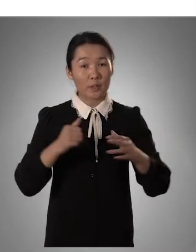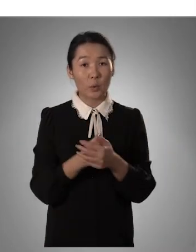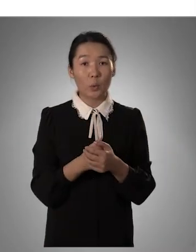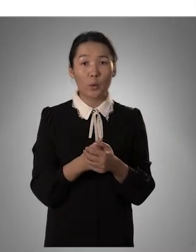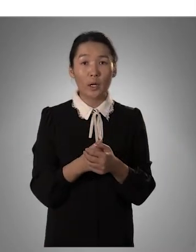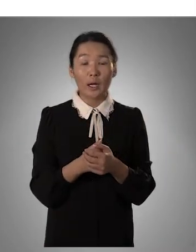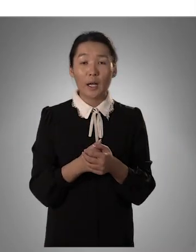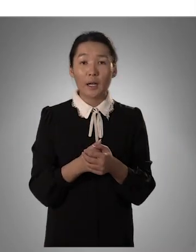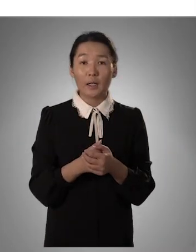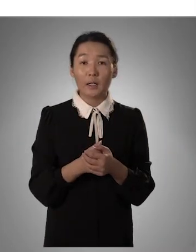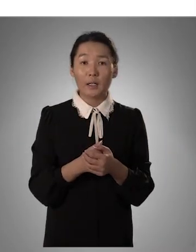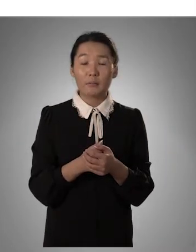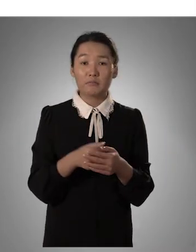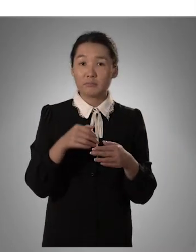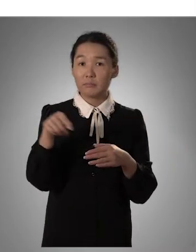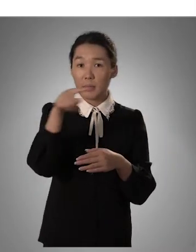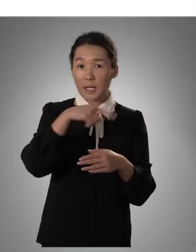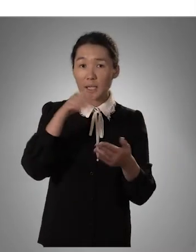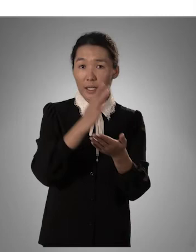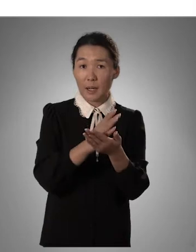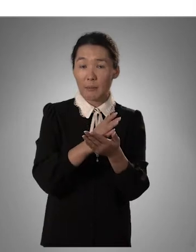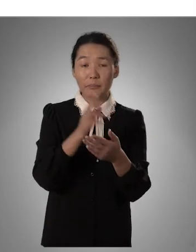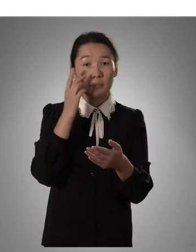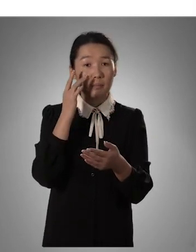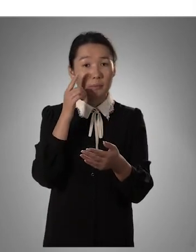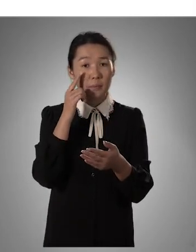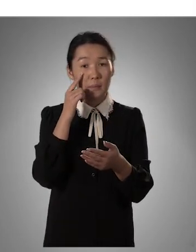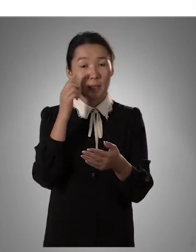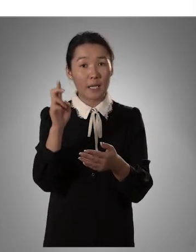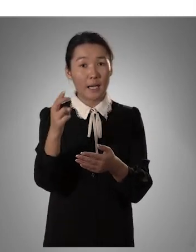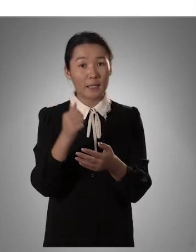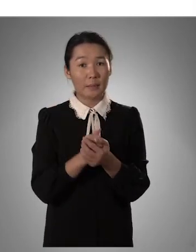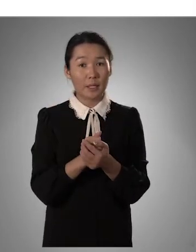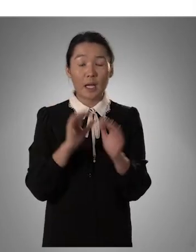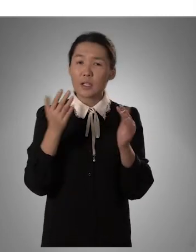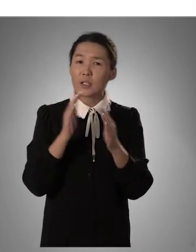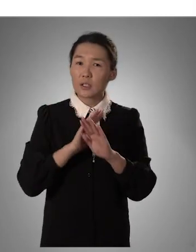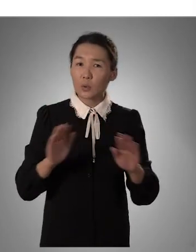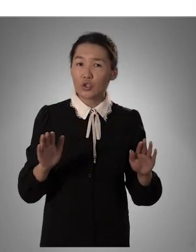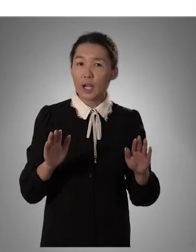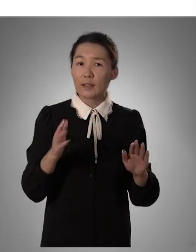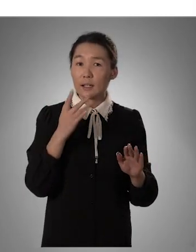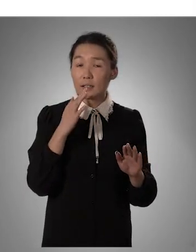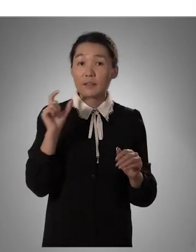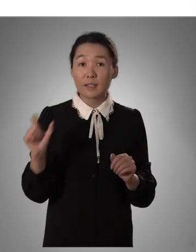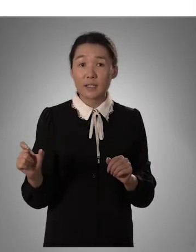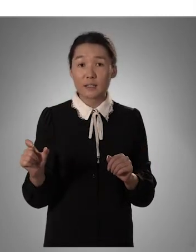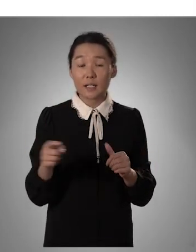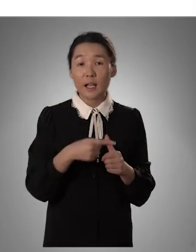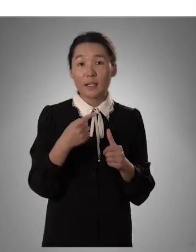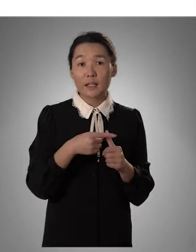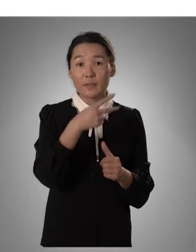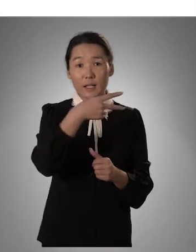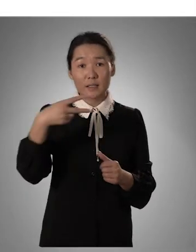краям бриллиантами не случайно лингвиста назвали сказуемое главным